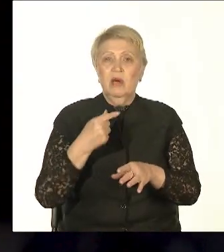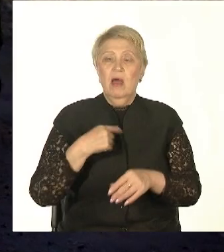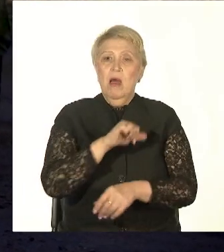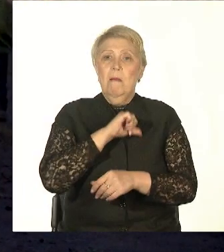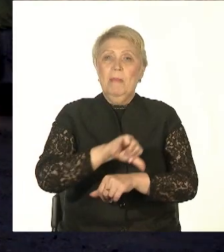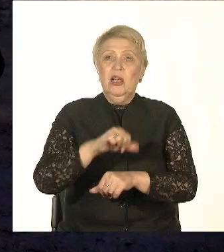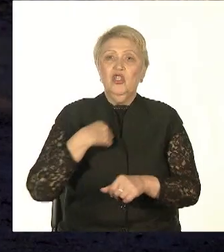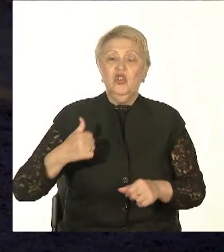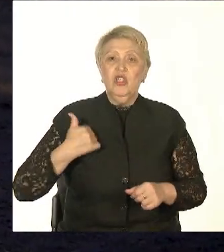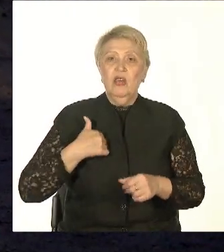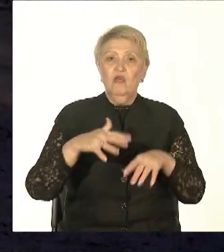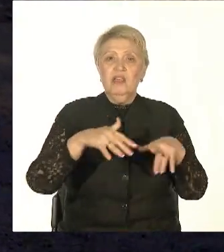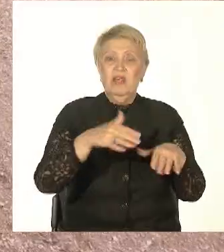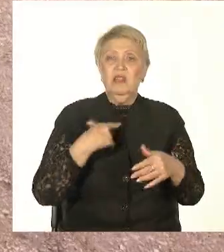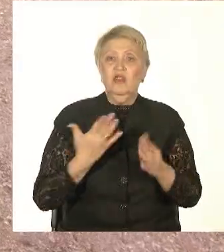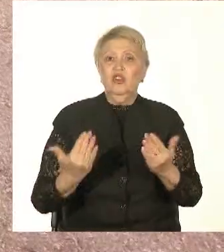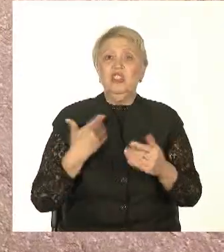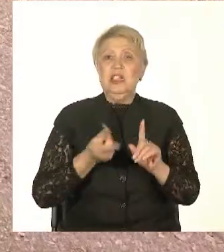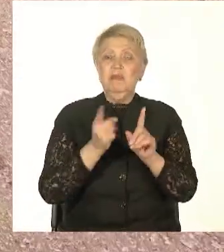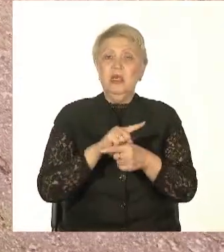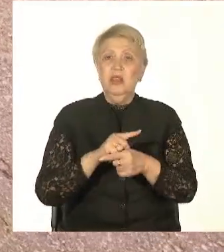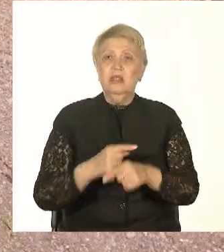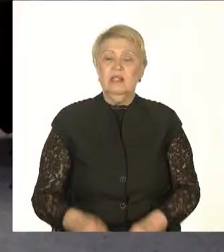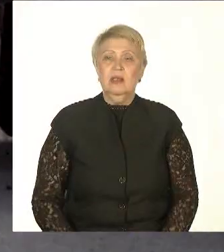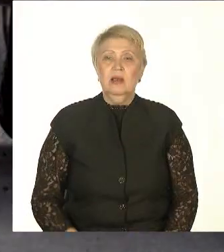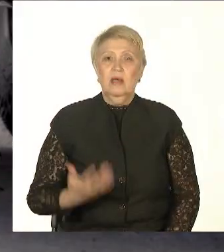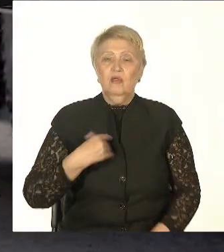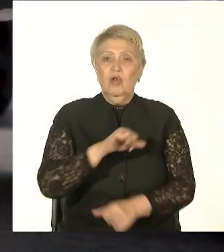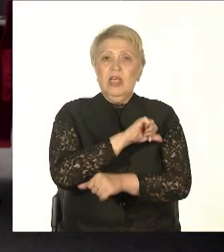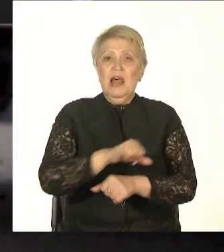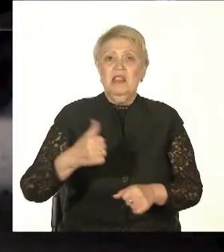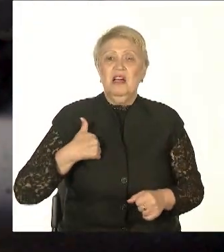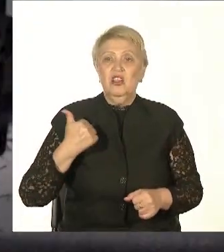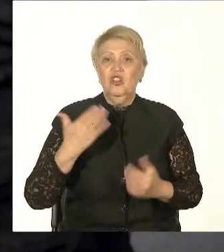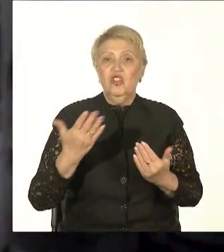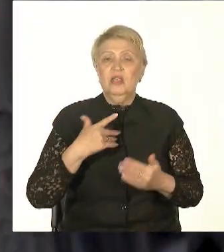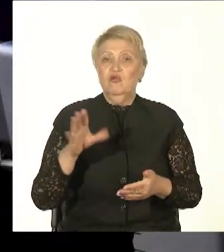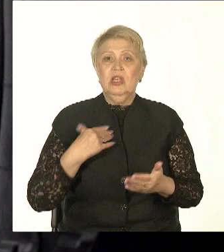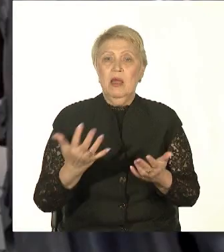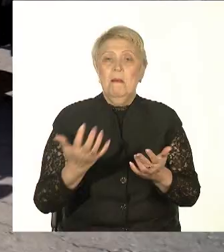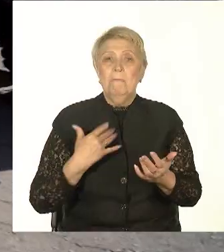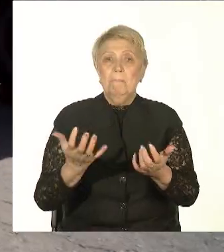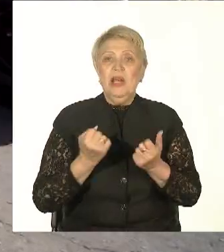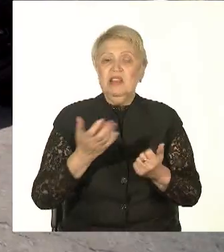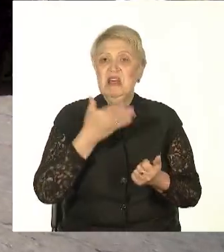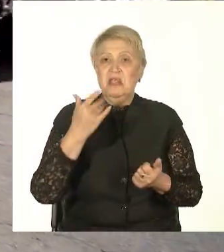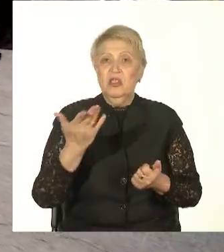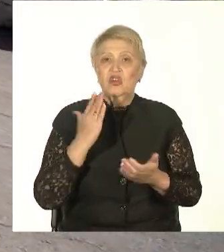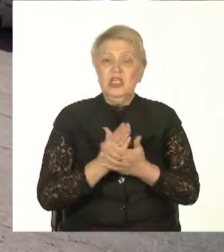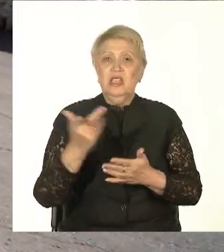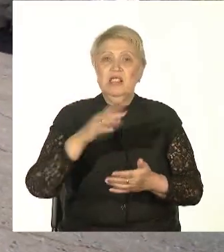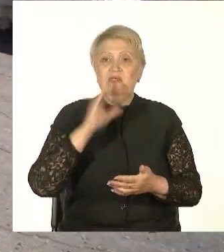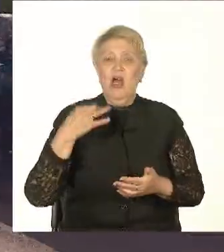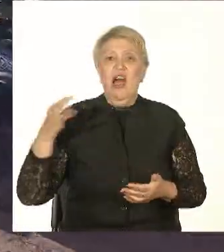упразднены, появилась пограничная служба ФСБ России. На границу больше не призывают срочников. Теперь здесь и офицеры, и сержанты, и